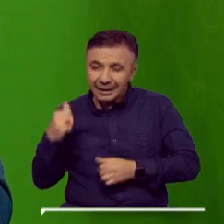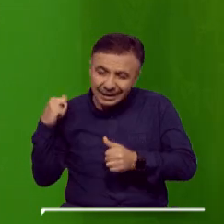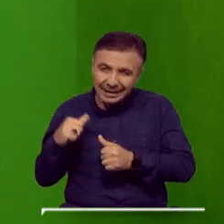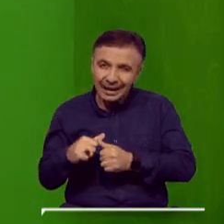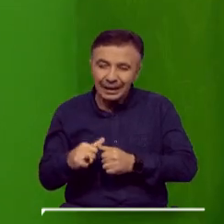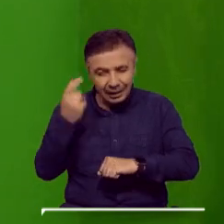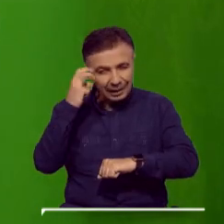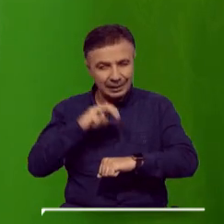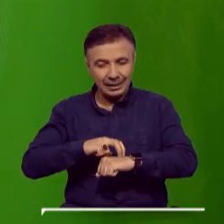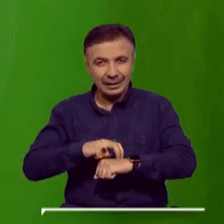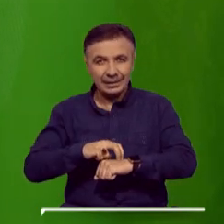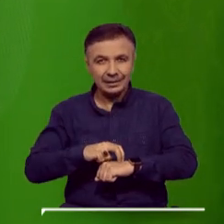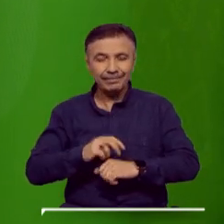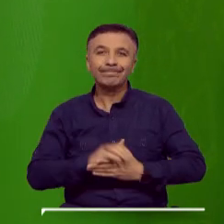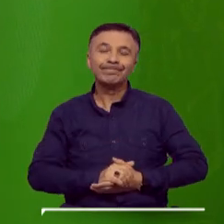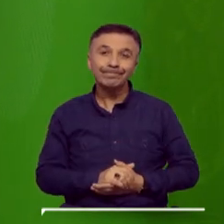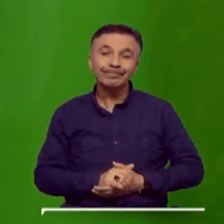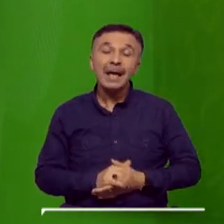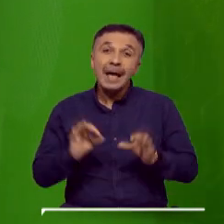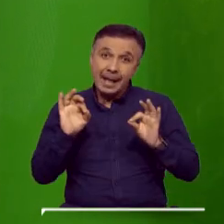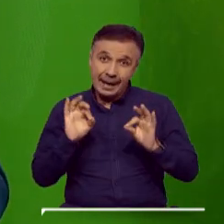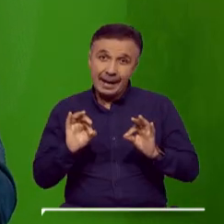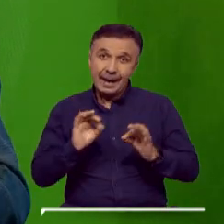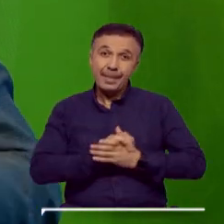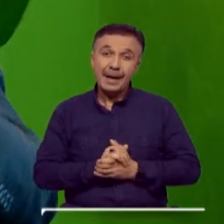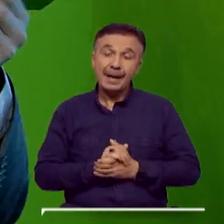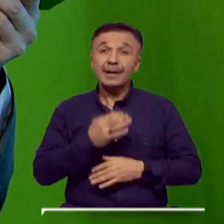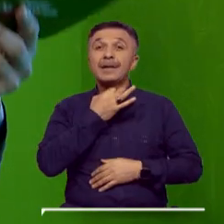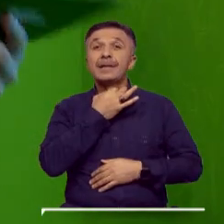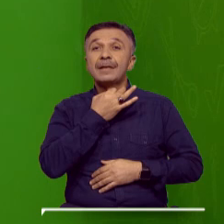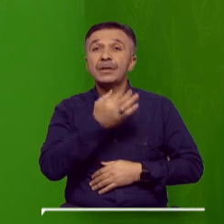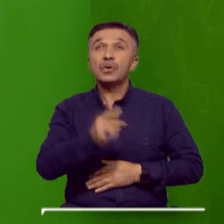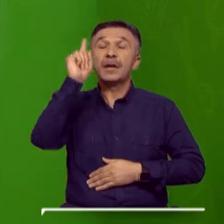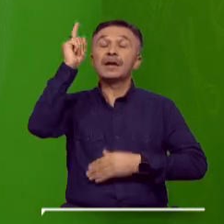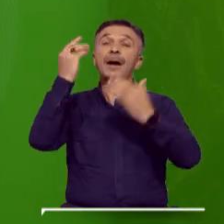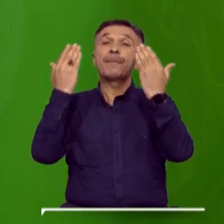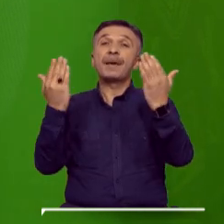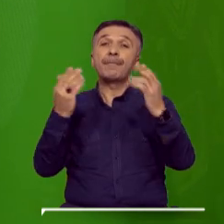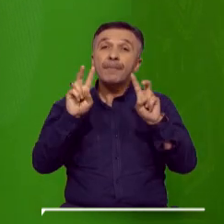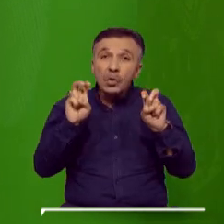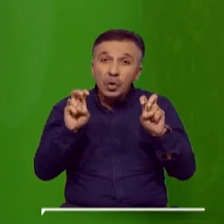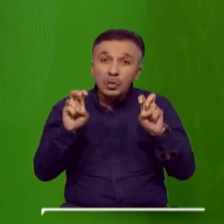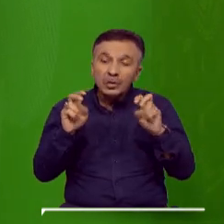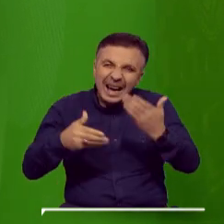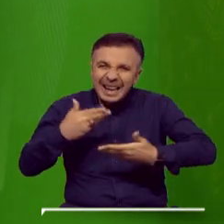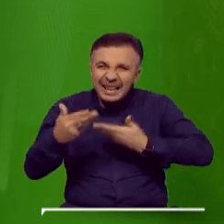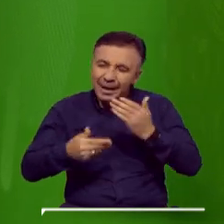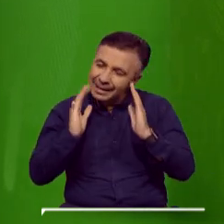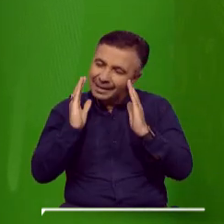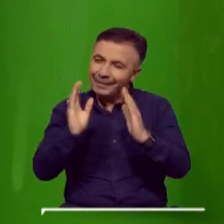tekrar hatırlamış olacağız. Şimdi teşekkürler Rabbim konumuzla devam